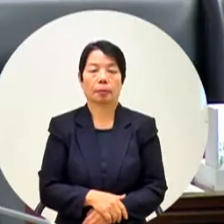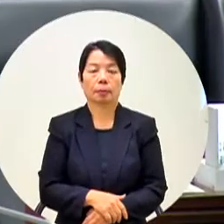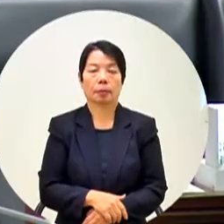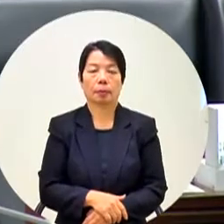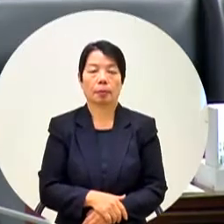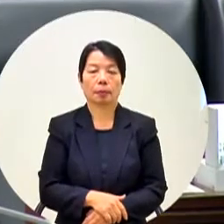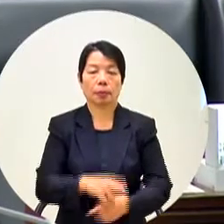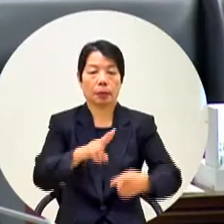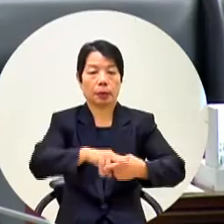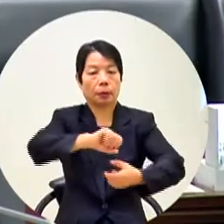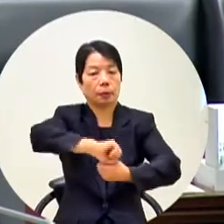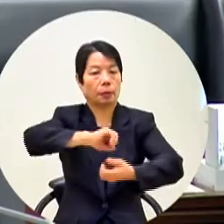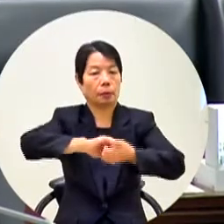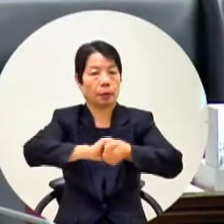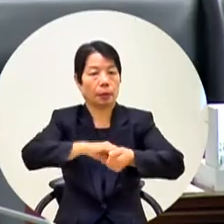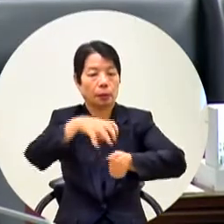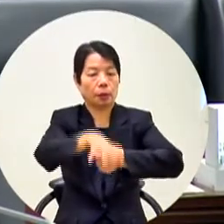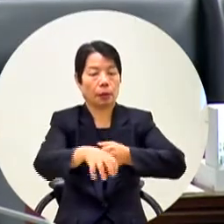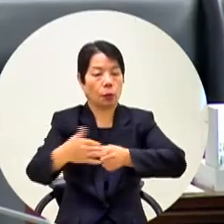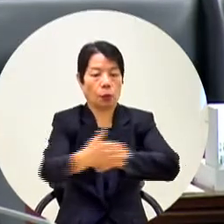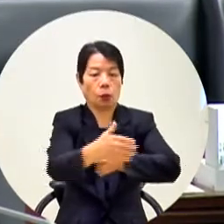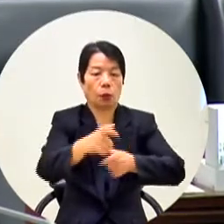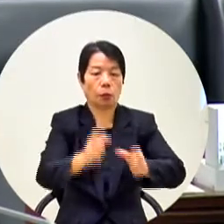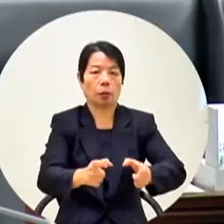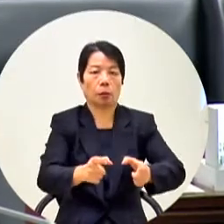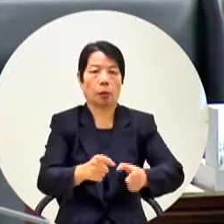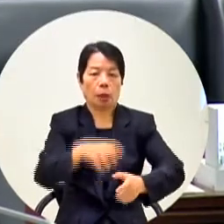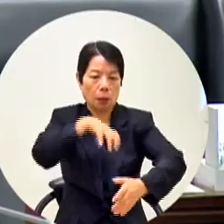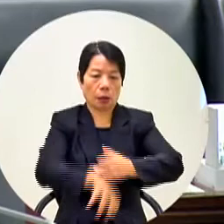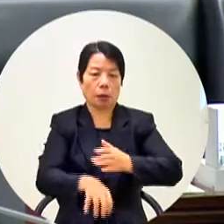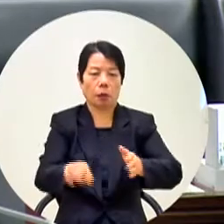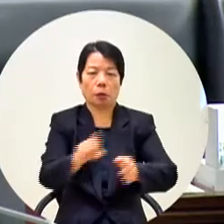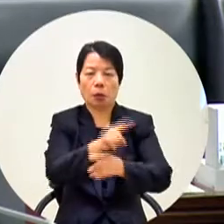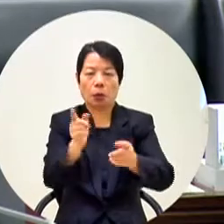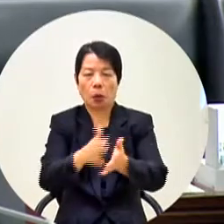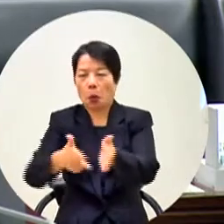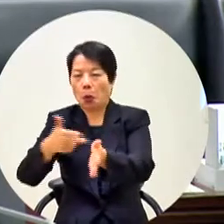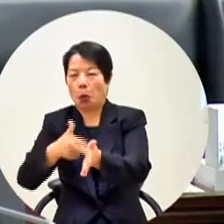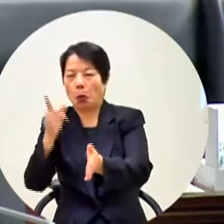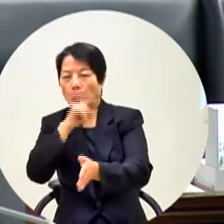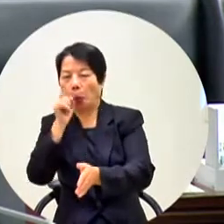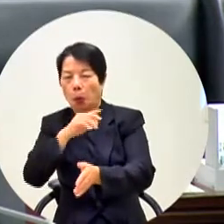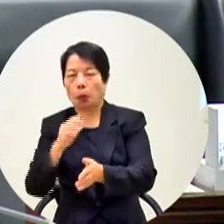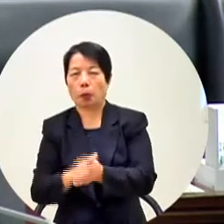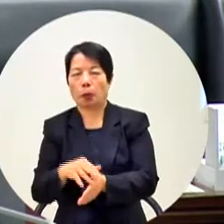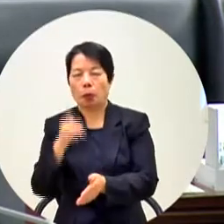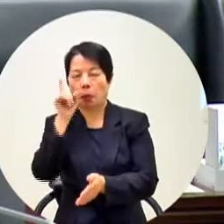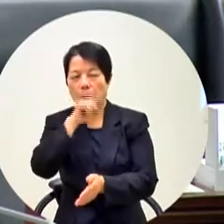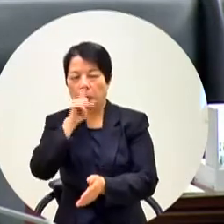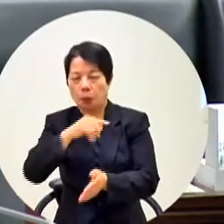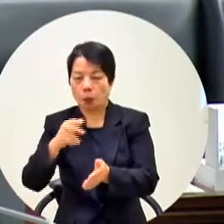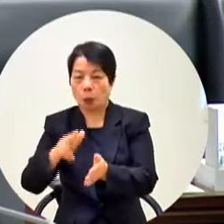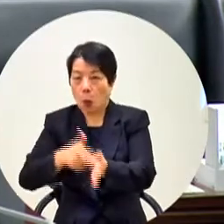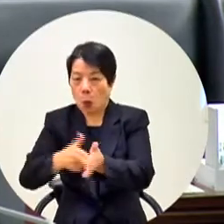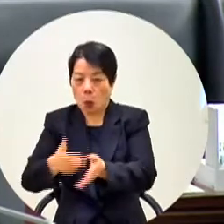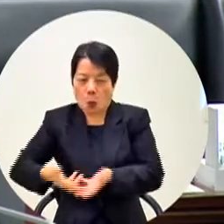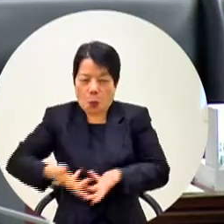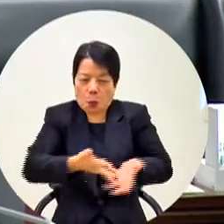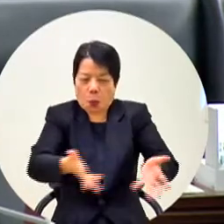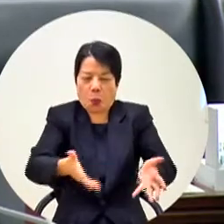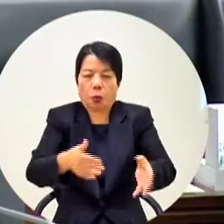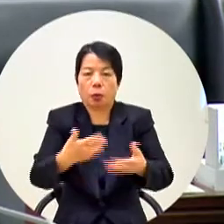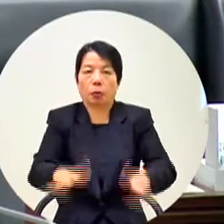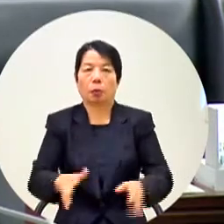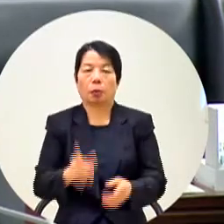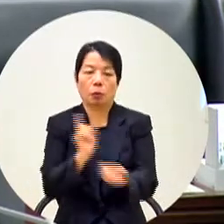这个鱼缸内面常常去用倒废油，铺到规个拢油，家底啊浪费，哦，家